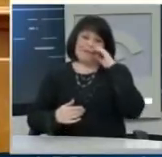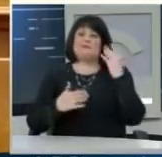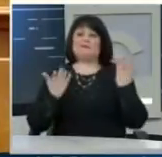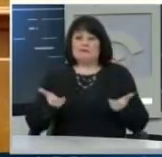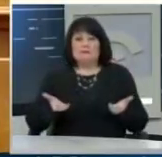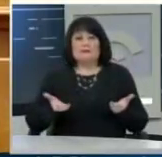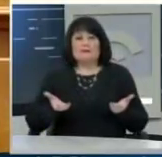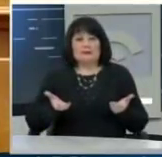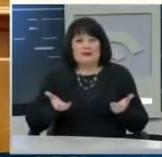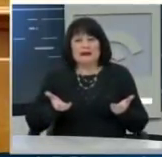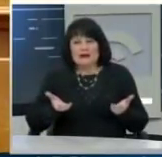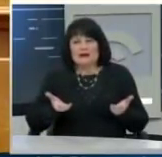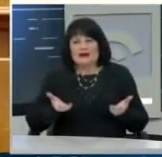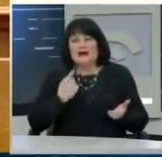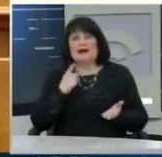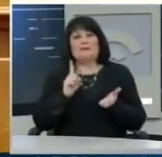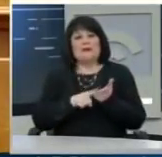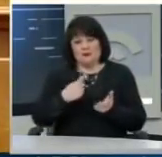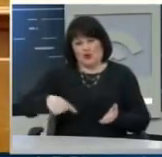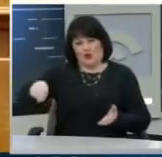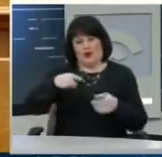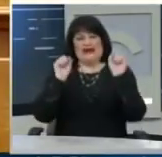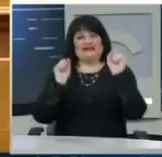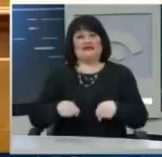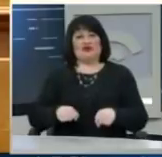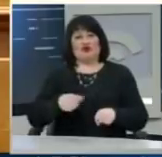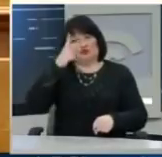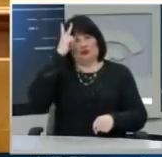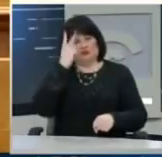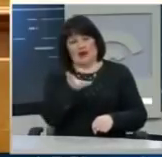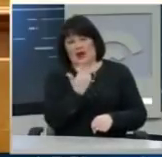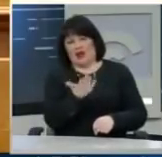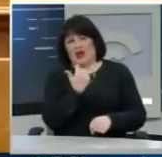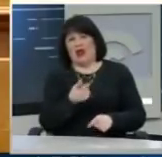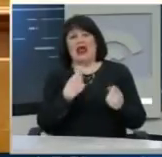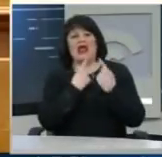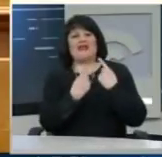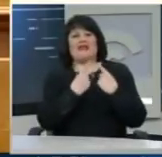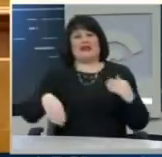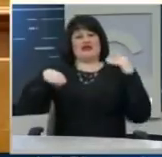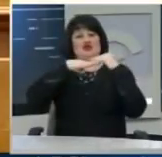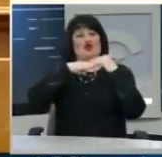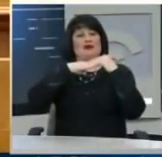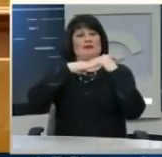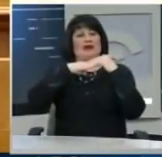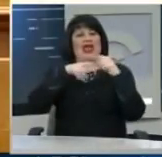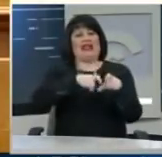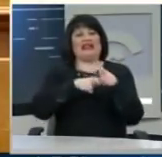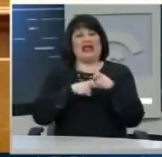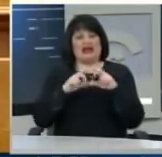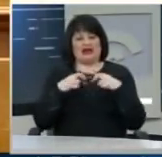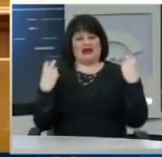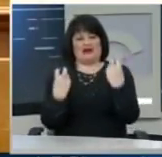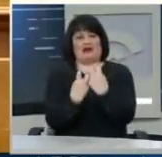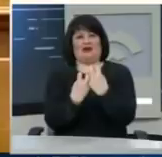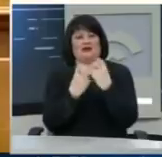να συμφωνήσουμε με τη Γερμανία να προσέλθουμε επιτέλους στο τραπέζι του διαλόγου σαν ισότιμοι εταίροι, σαν